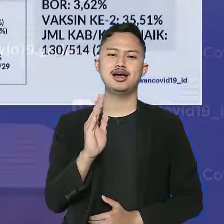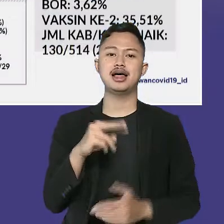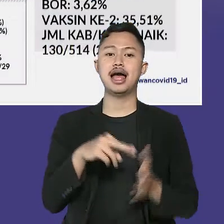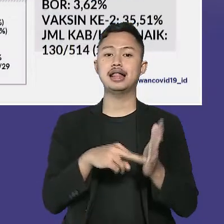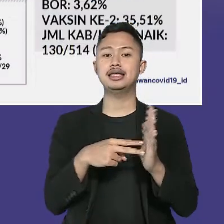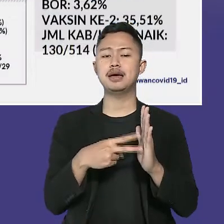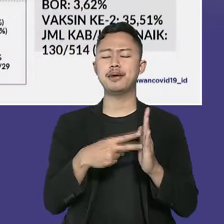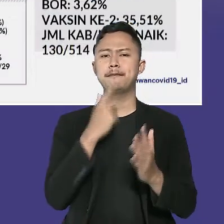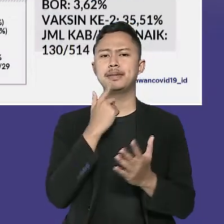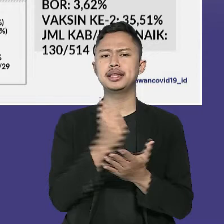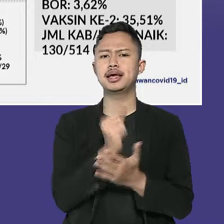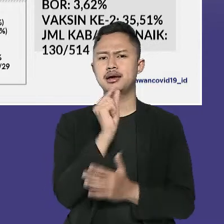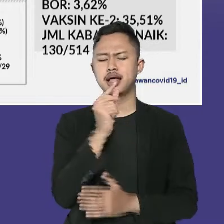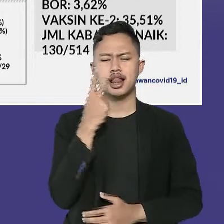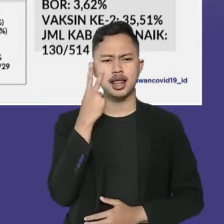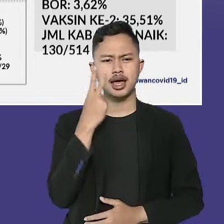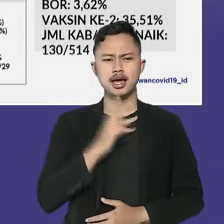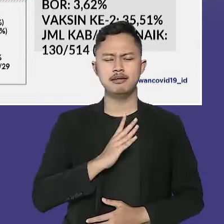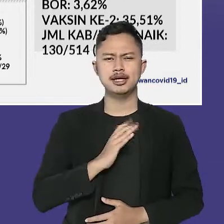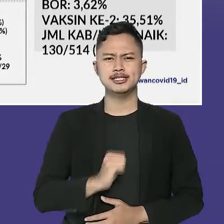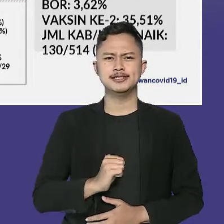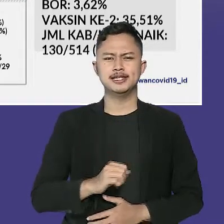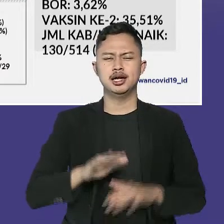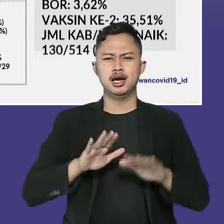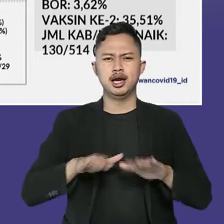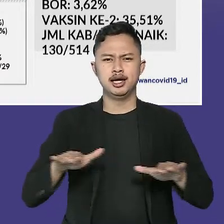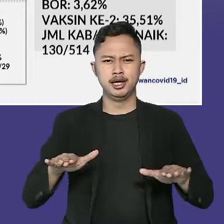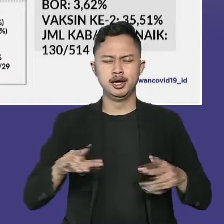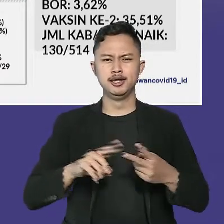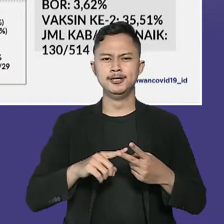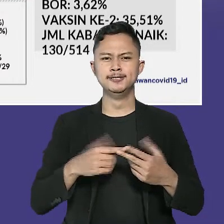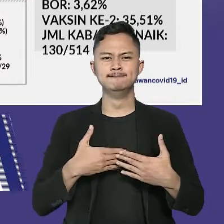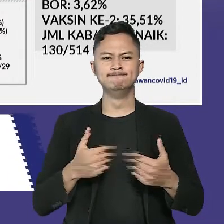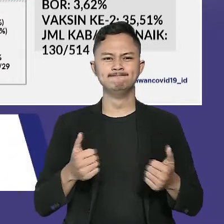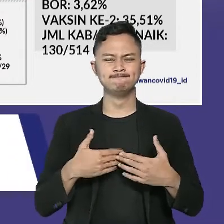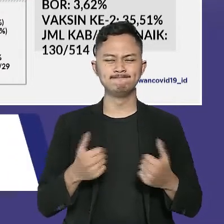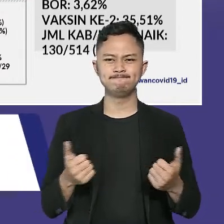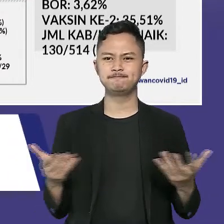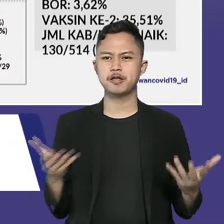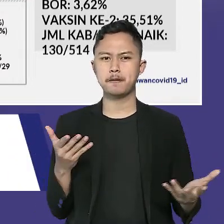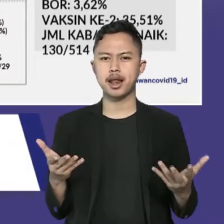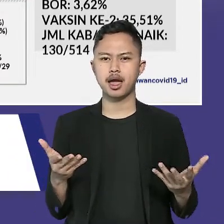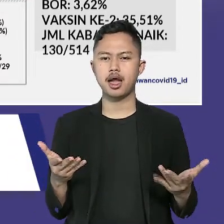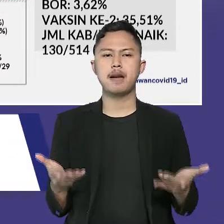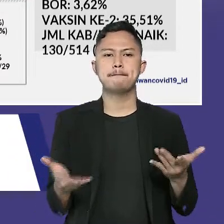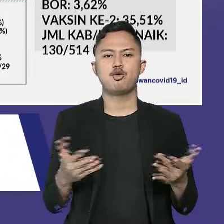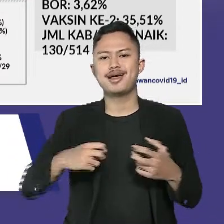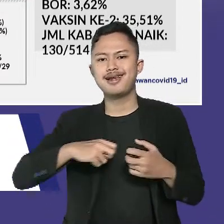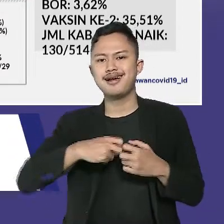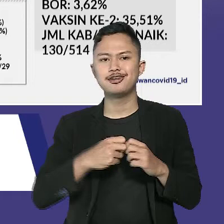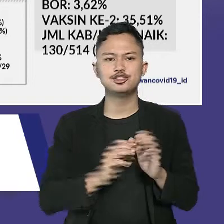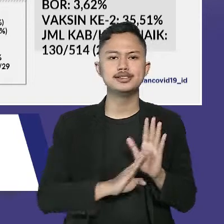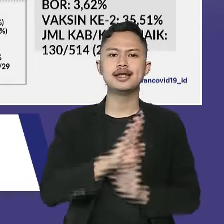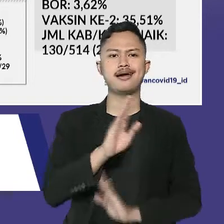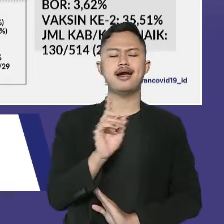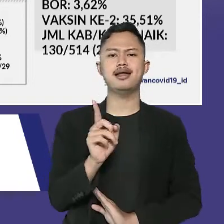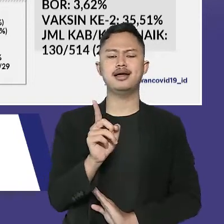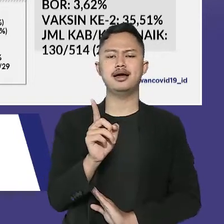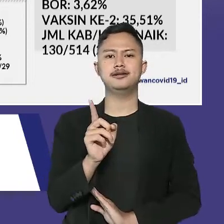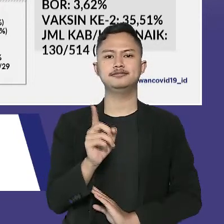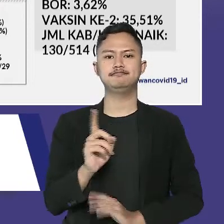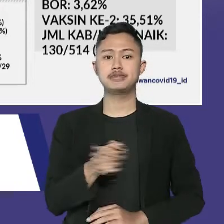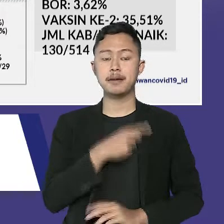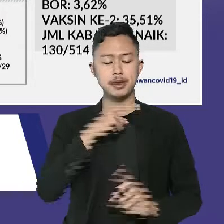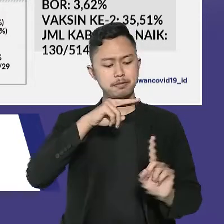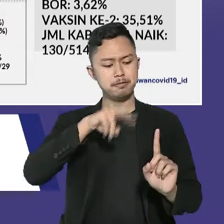untuk mengedepankan prinsip kehati-hatian dan antisipasi terhadap kemungkinan kenaikan kasus.